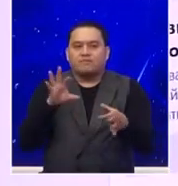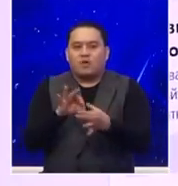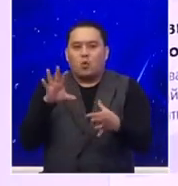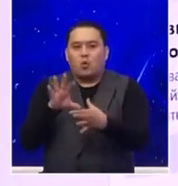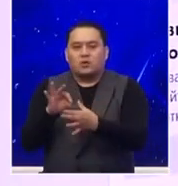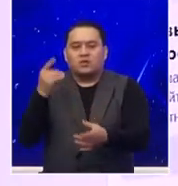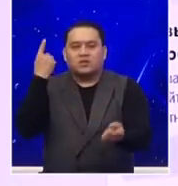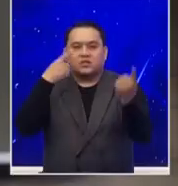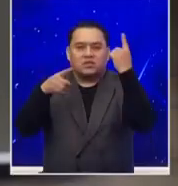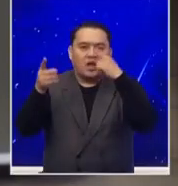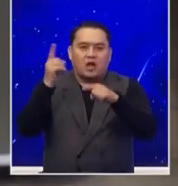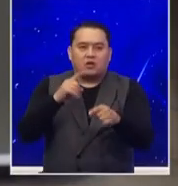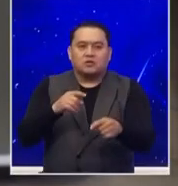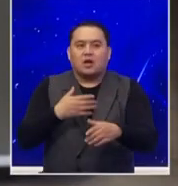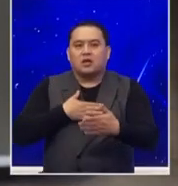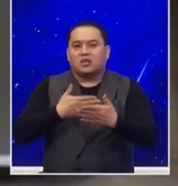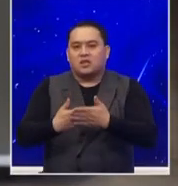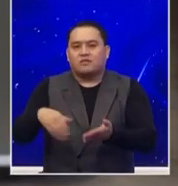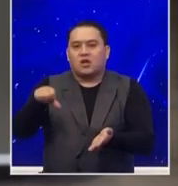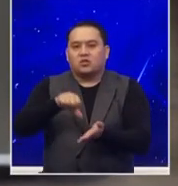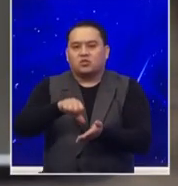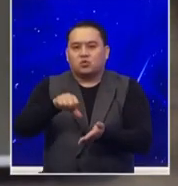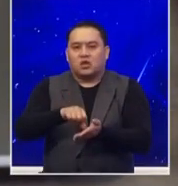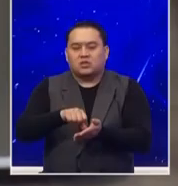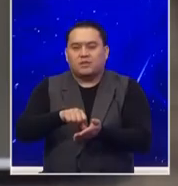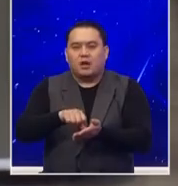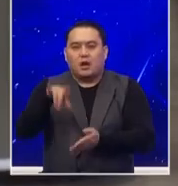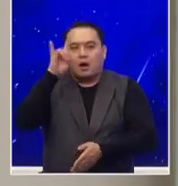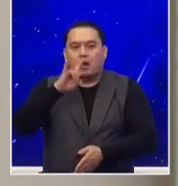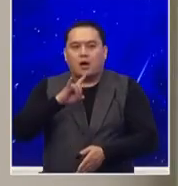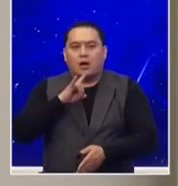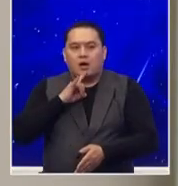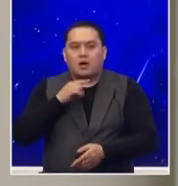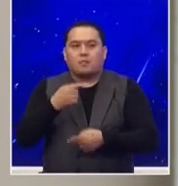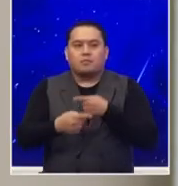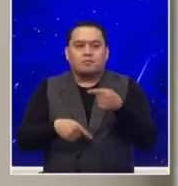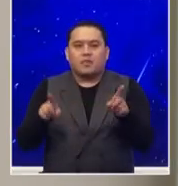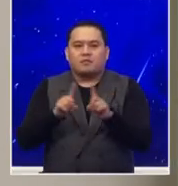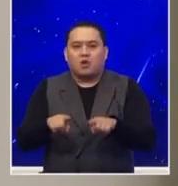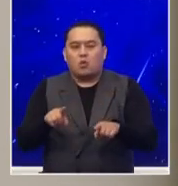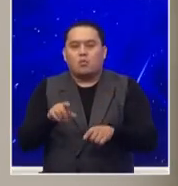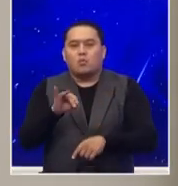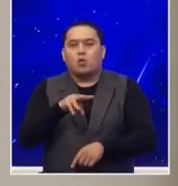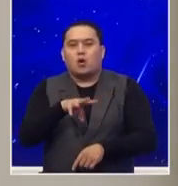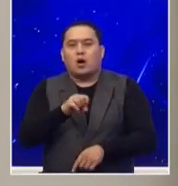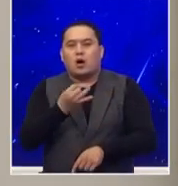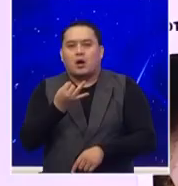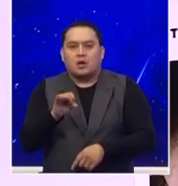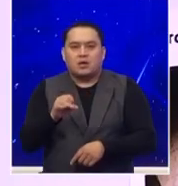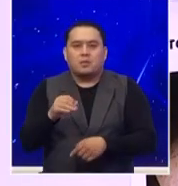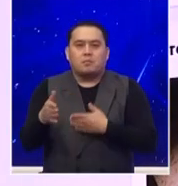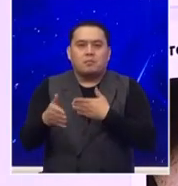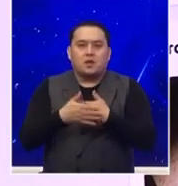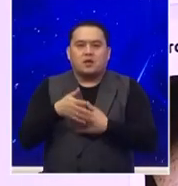идею и принимают в ней самое активное участие. Казахстанцы один за другим читают стихи Мукагали перед